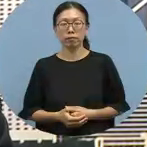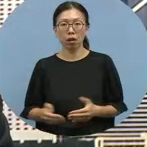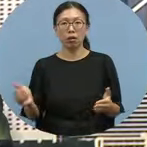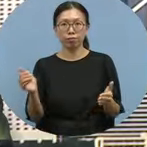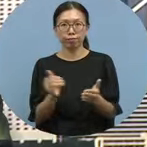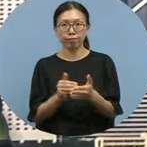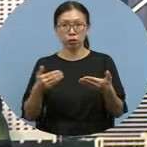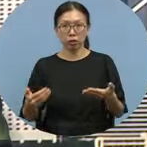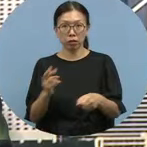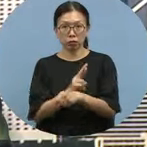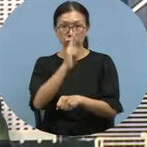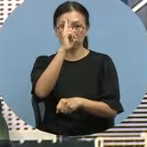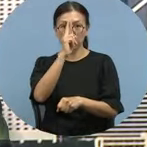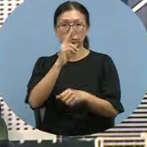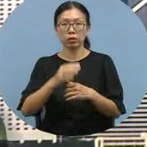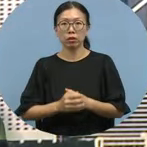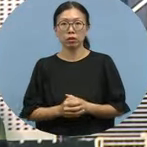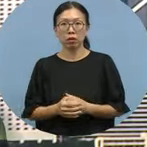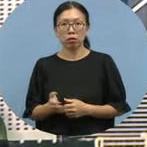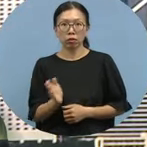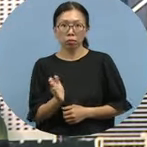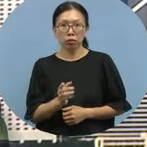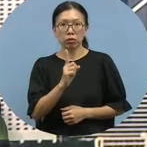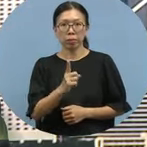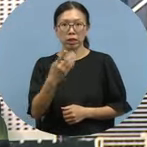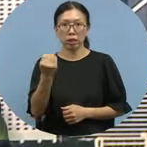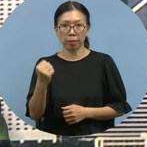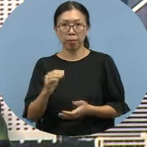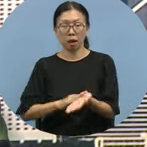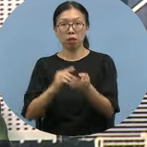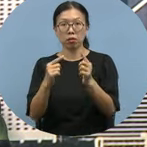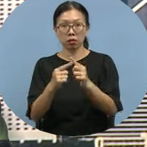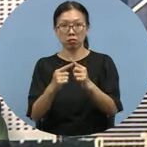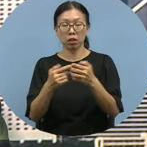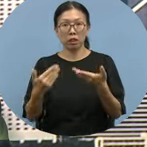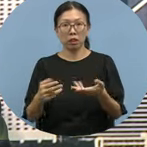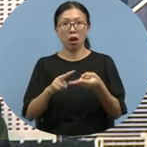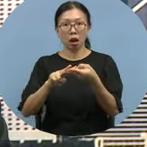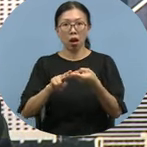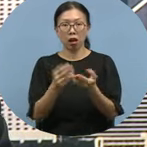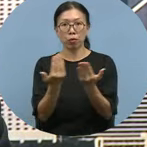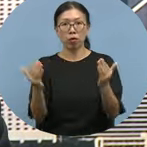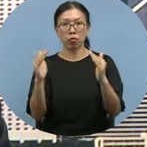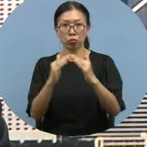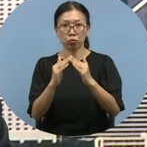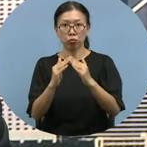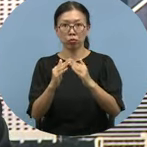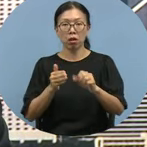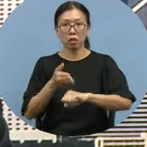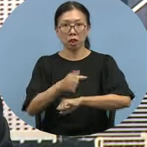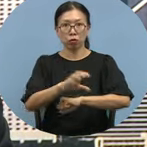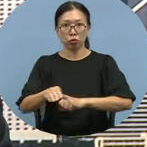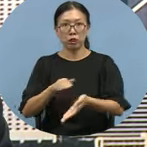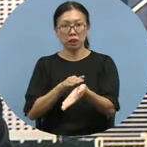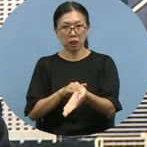咁直至到今日嘅中午，有接近140名嘅病人咧，而家係喺亞洲國際博覽館嘅社區治療